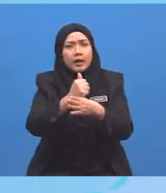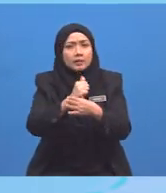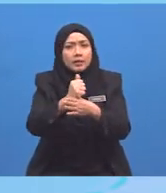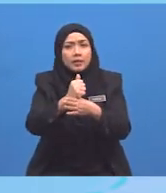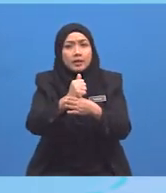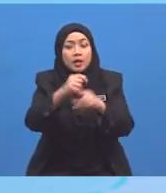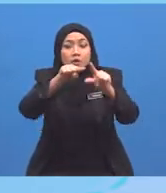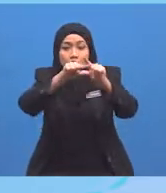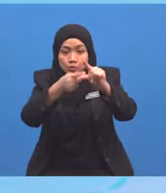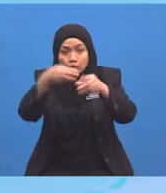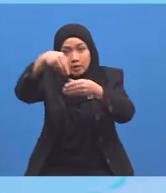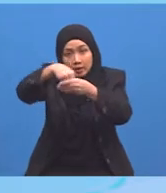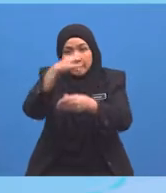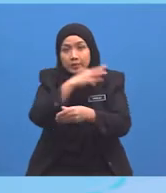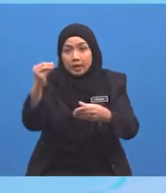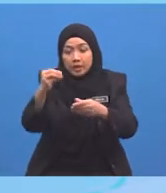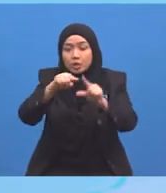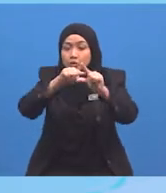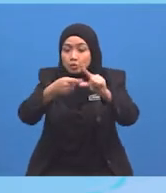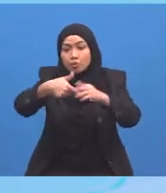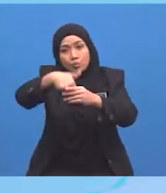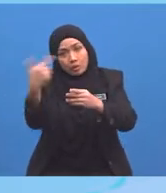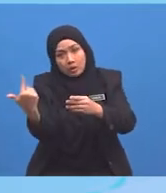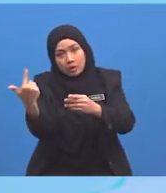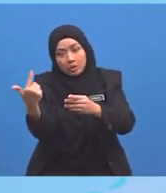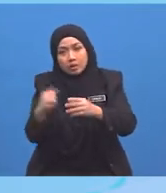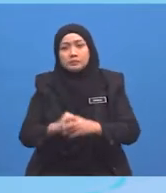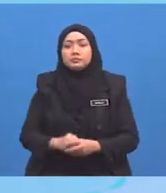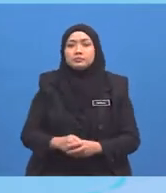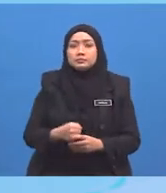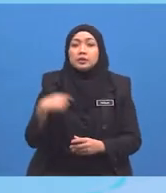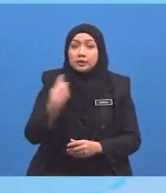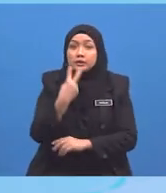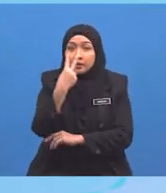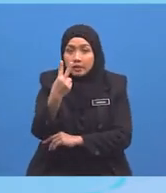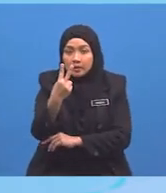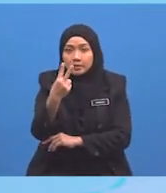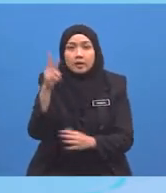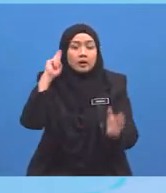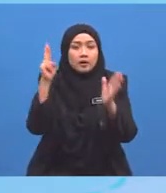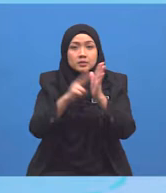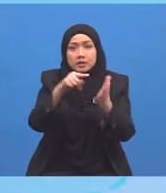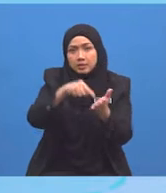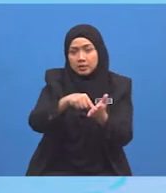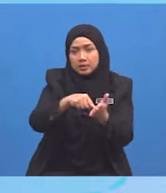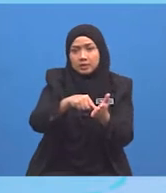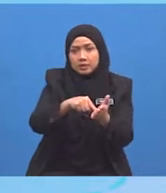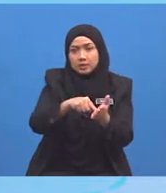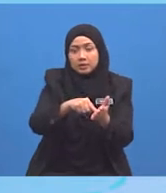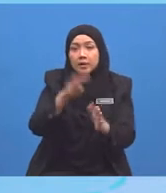sudut pedalaman dan sudut peluaran. Cuba lihat rajah ini. Perhatikan